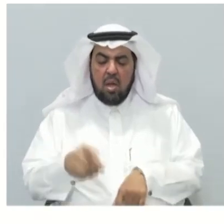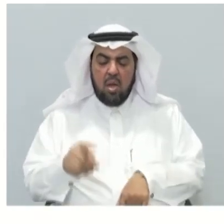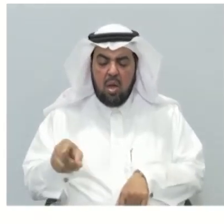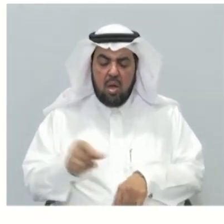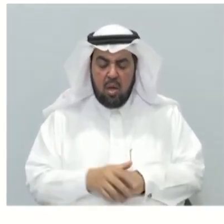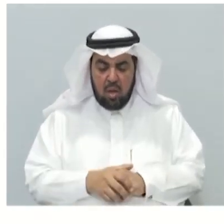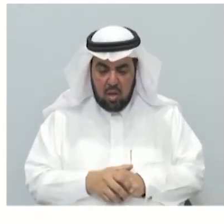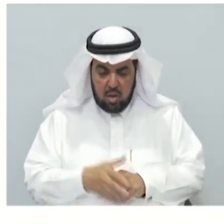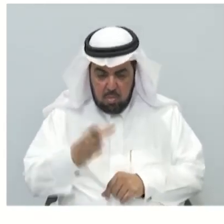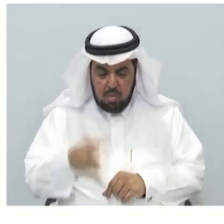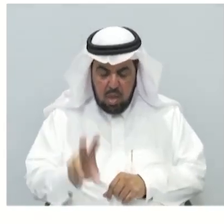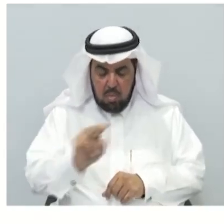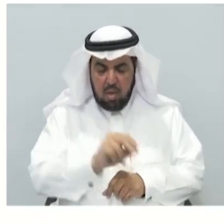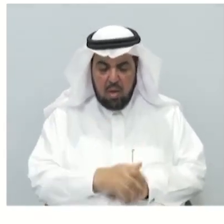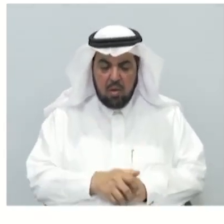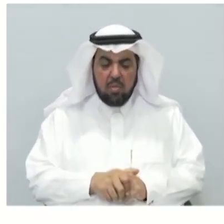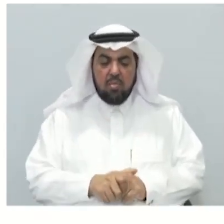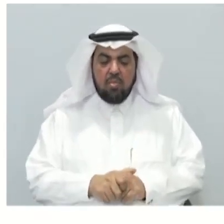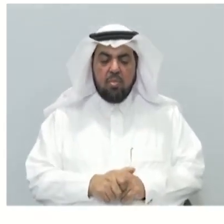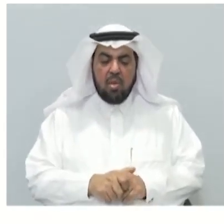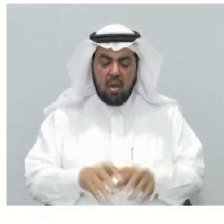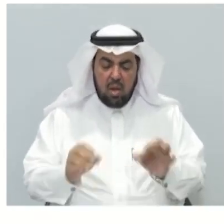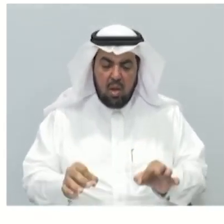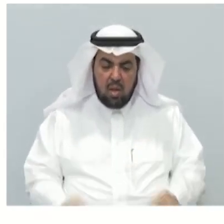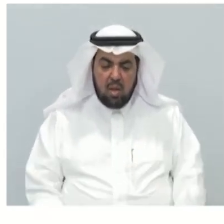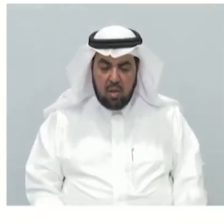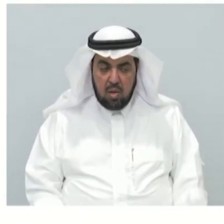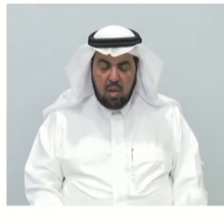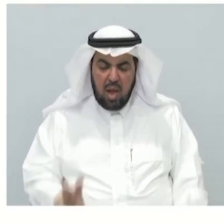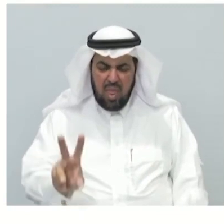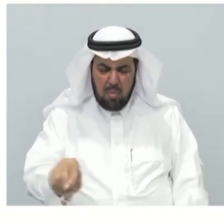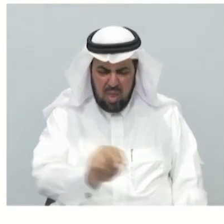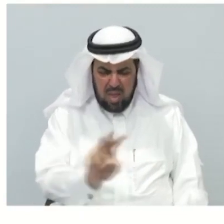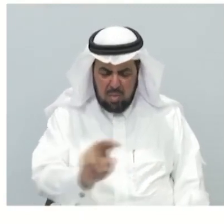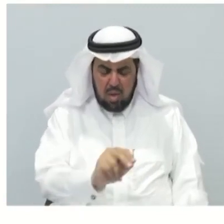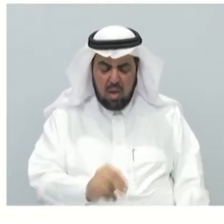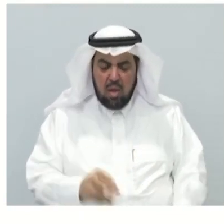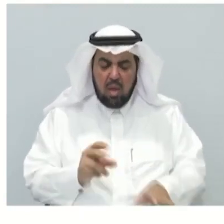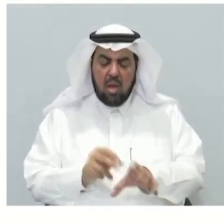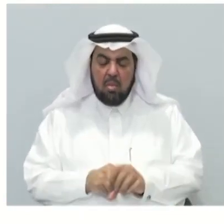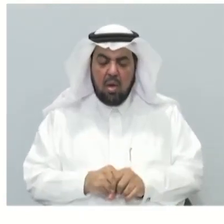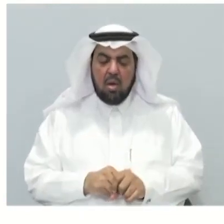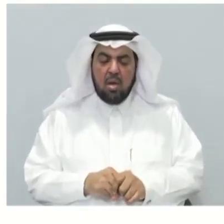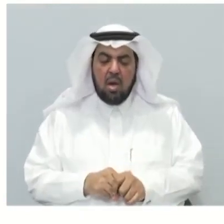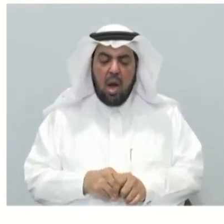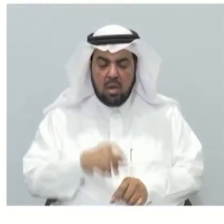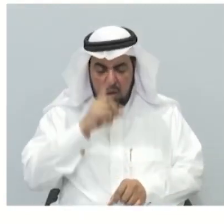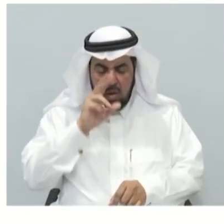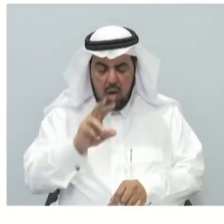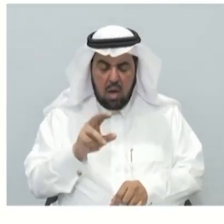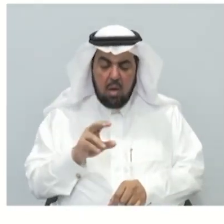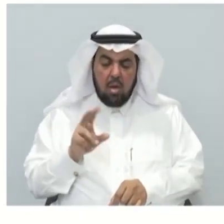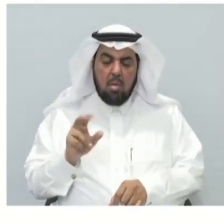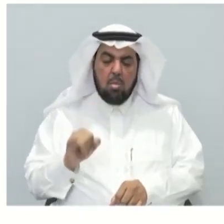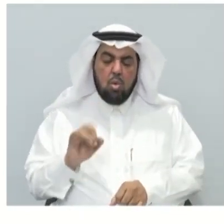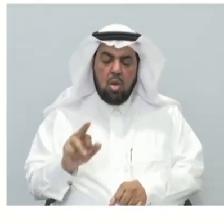اي ممتاز انا علىشان اثبت ان هذا يطابق هذا خلاص لازم اثبت ان المثلثين متطابقين